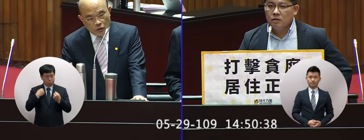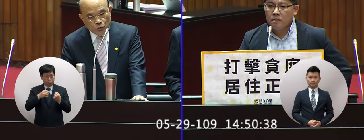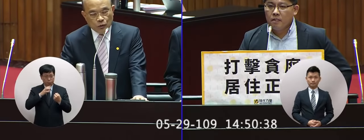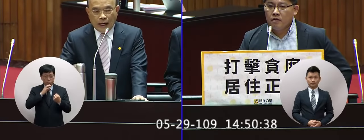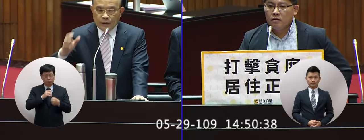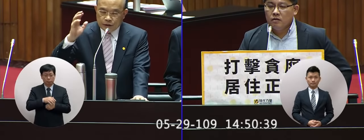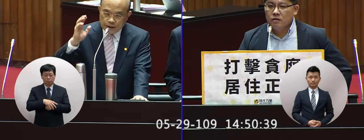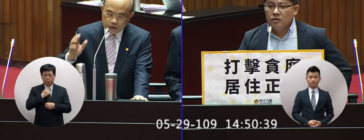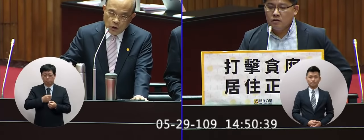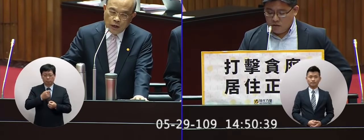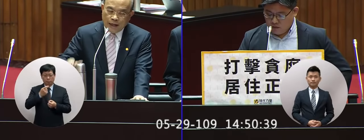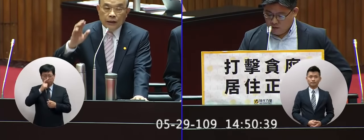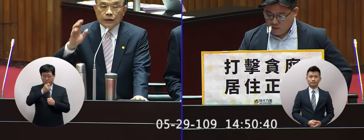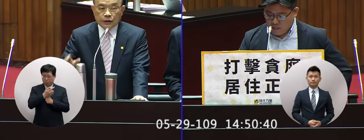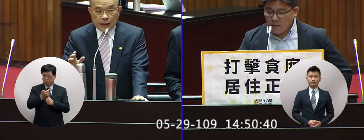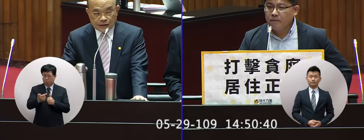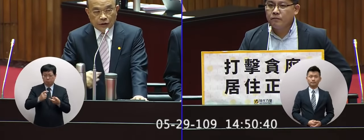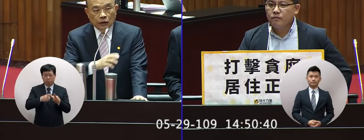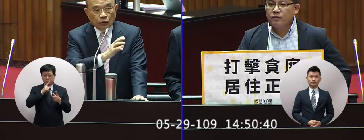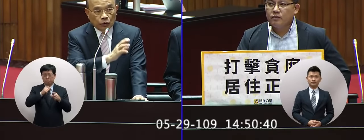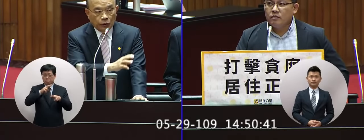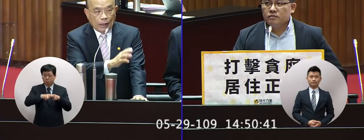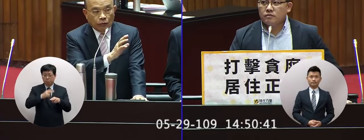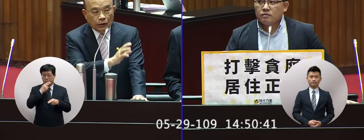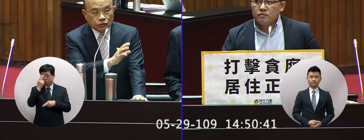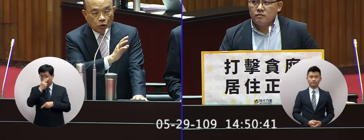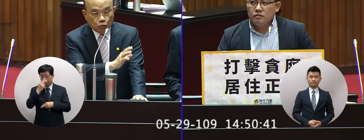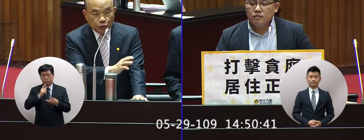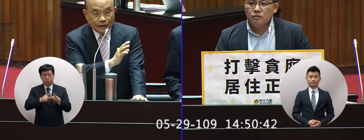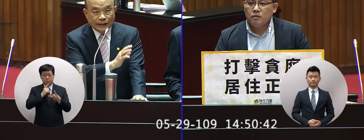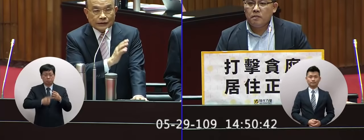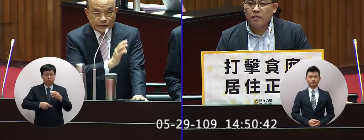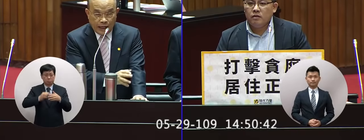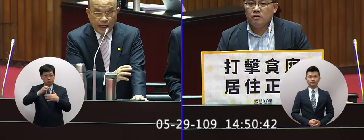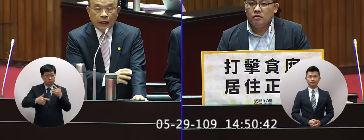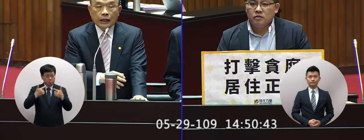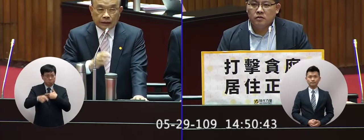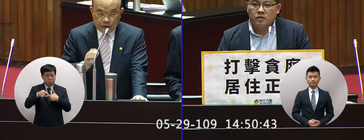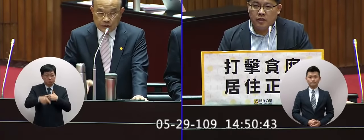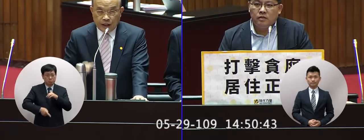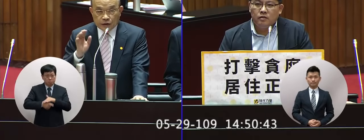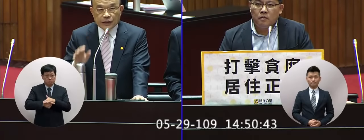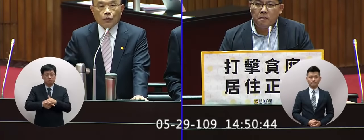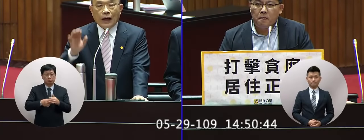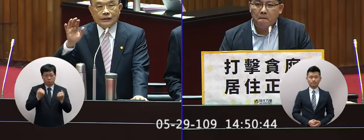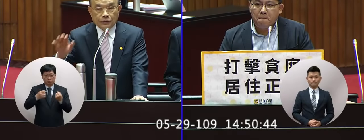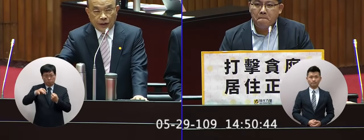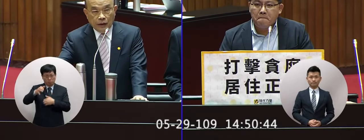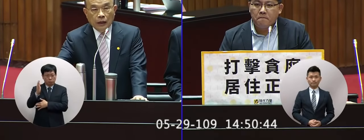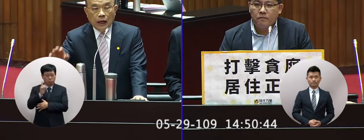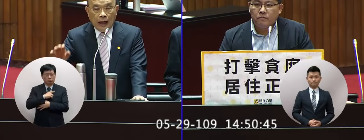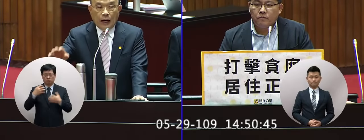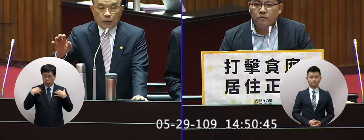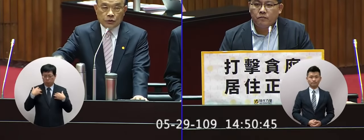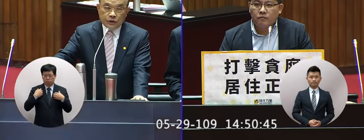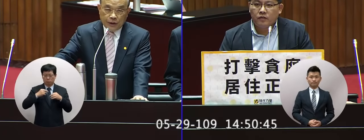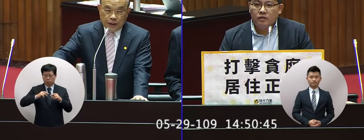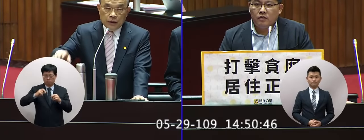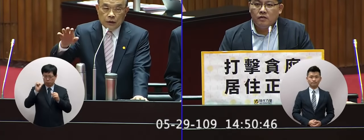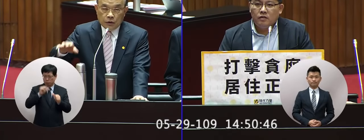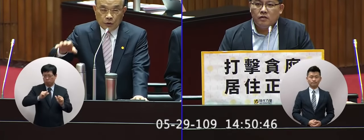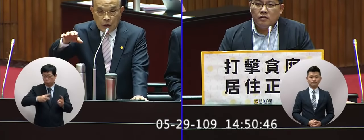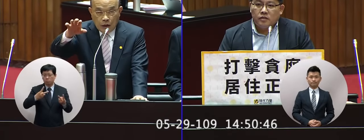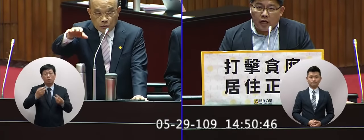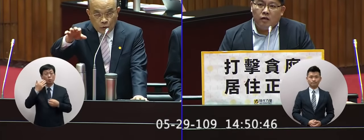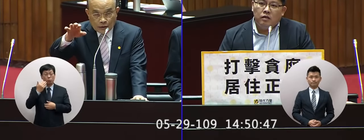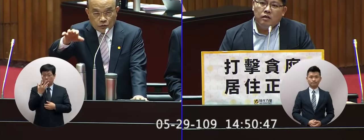个严重污染，或者是公安，或者是违反阮所规定这個。地方政府爱执行，爱若无执